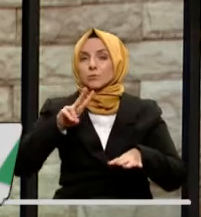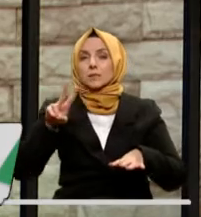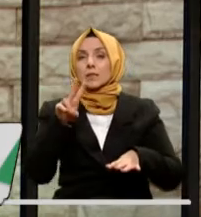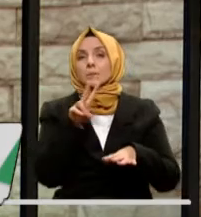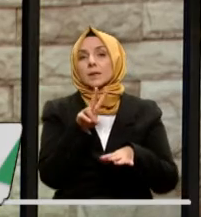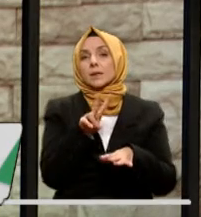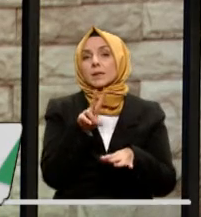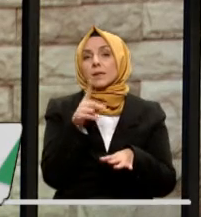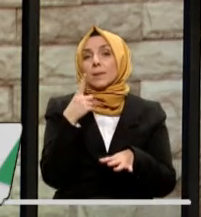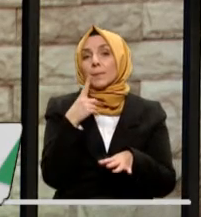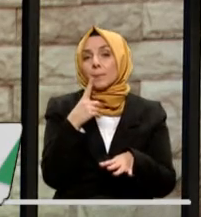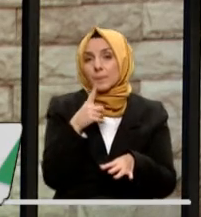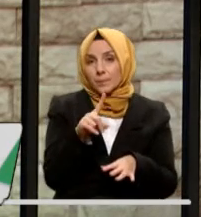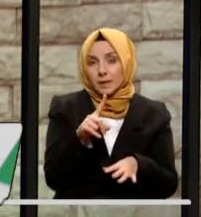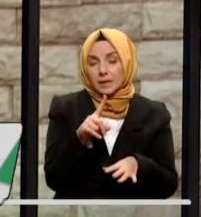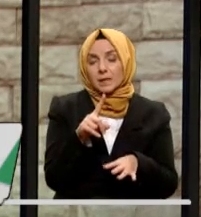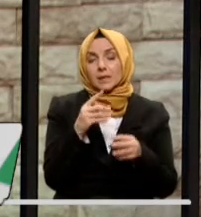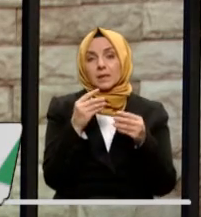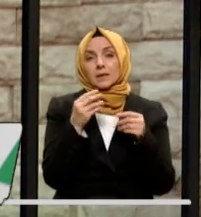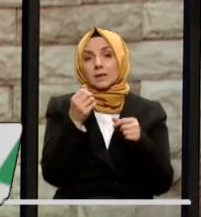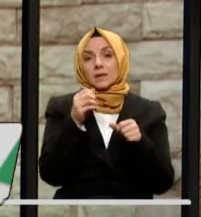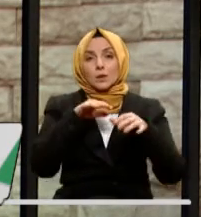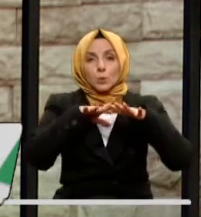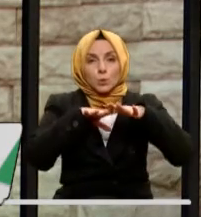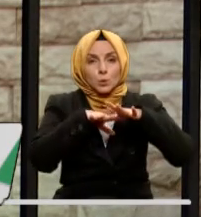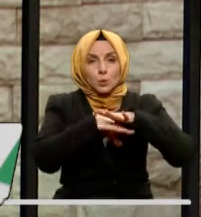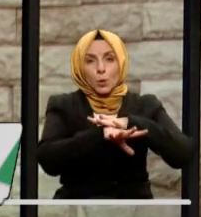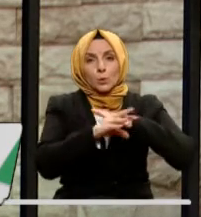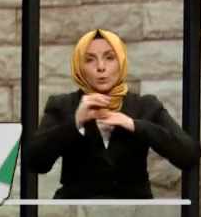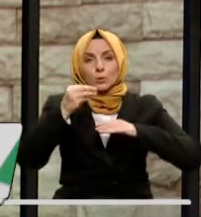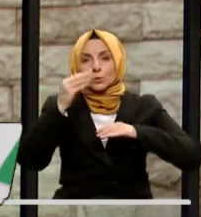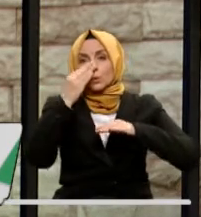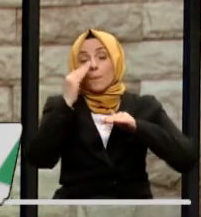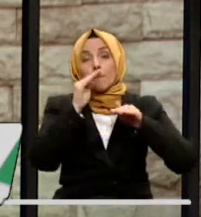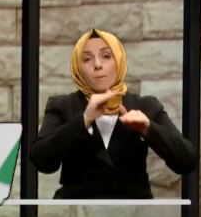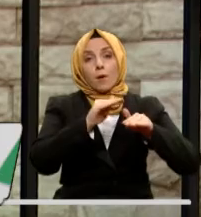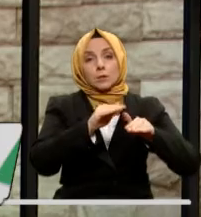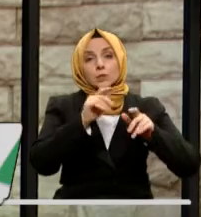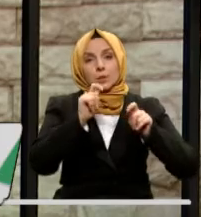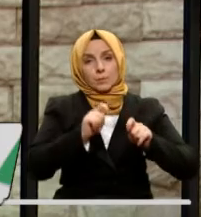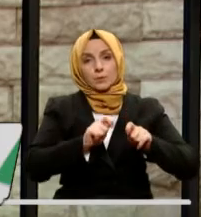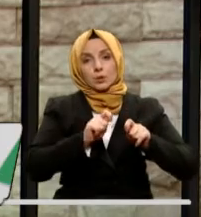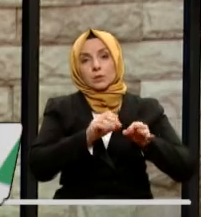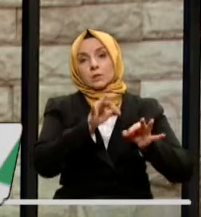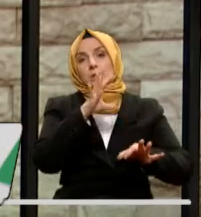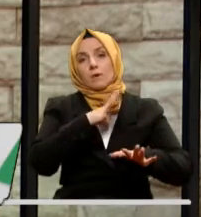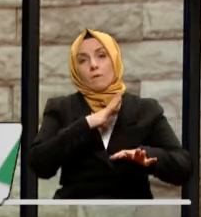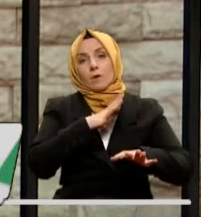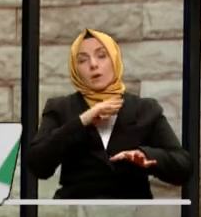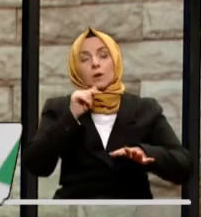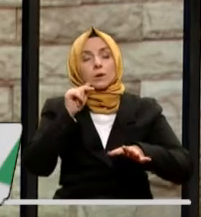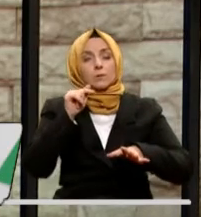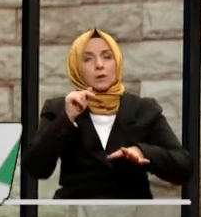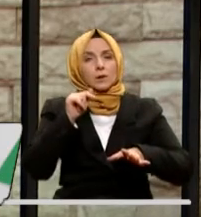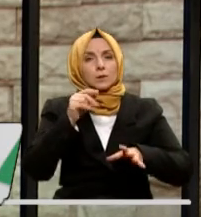verici adayı var veritabanımızda ve 3570 nakil gerçekleşti kök hücre